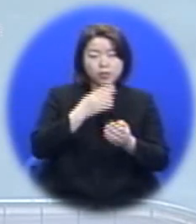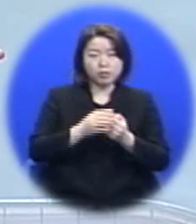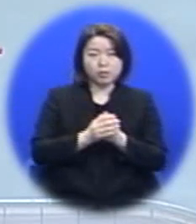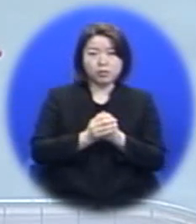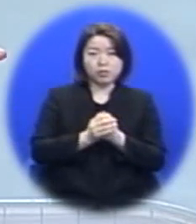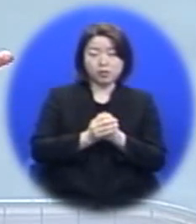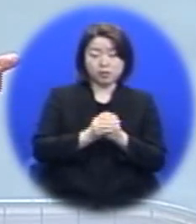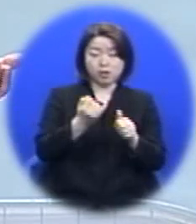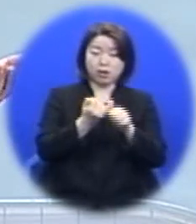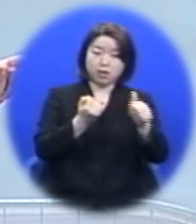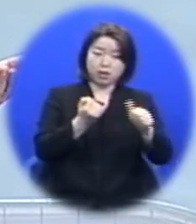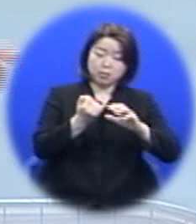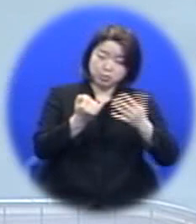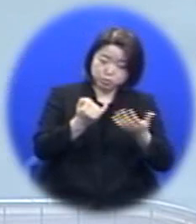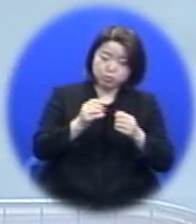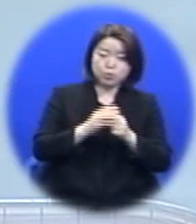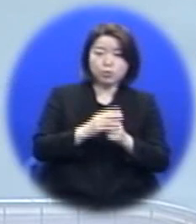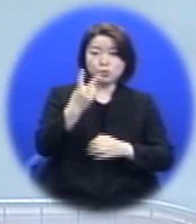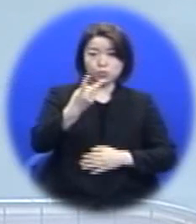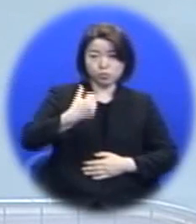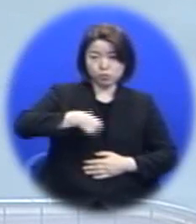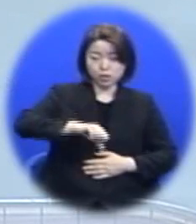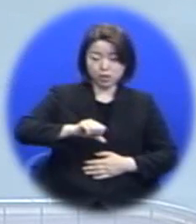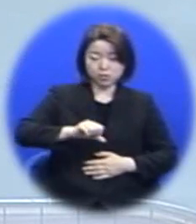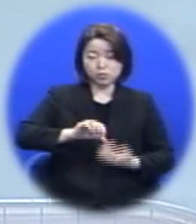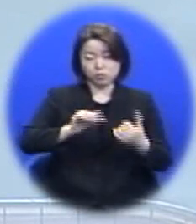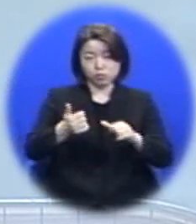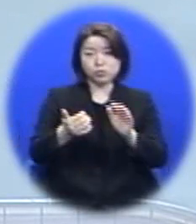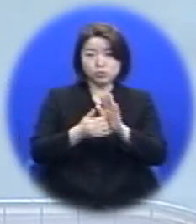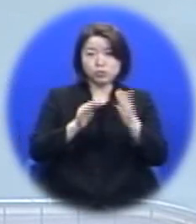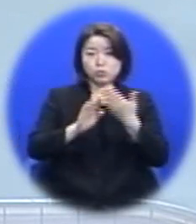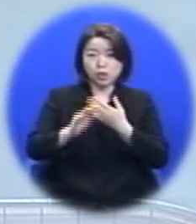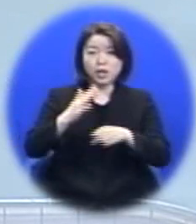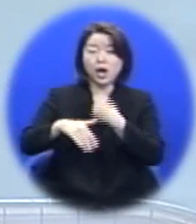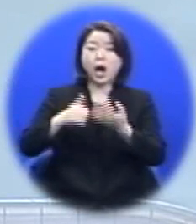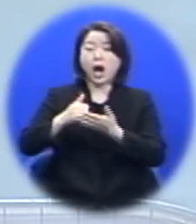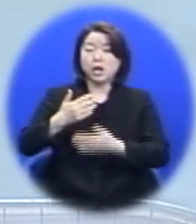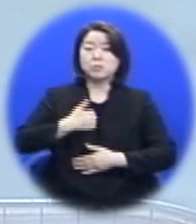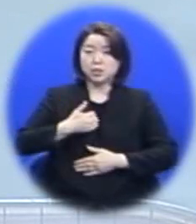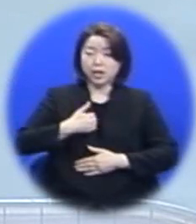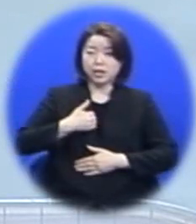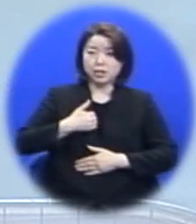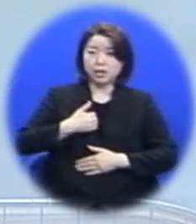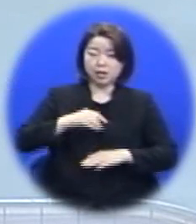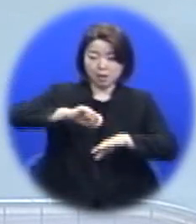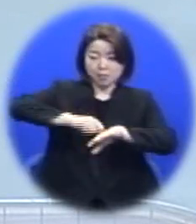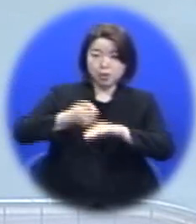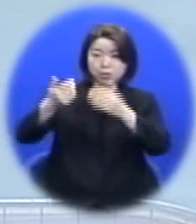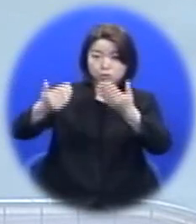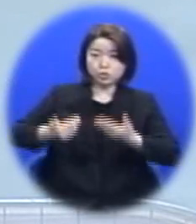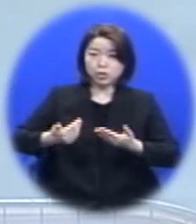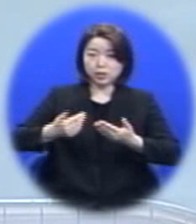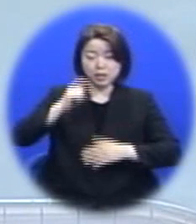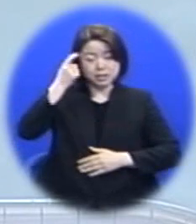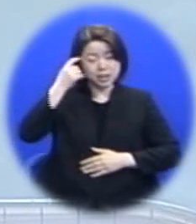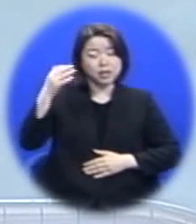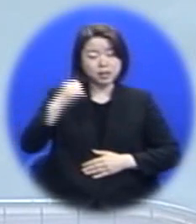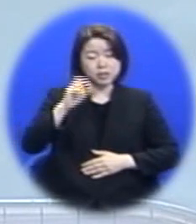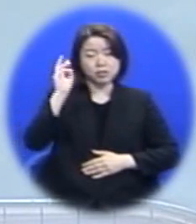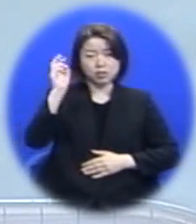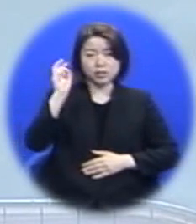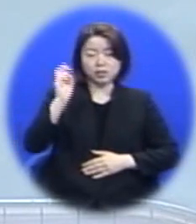남편과 두 아들이 다 죽고 난 다음에 나오미는 마음에 하나님이 나에게 벌을 주셨다는 생각을 했었던 것